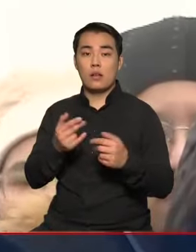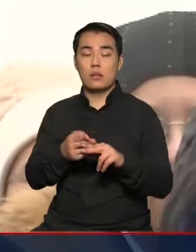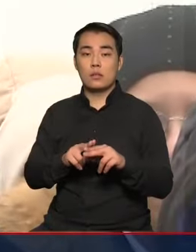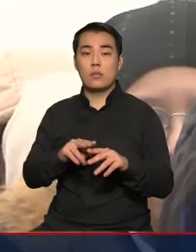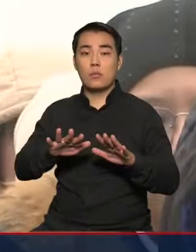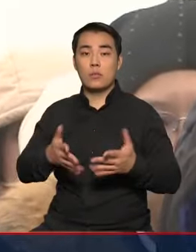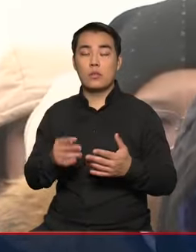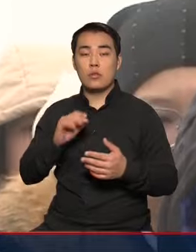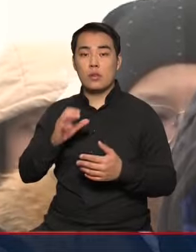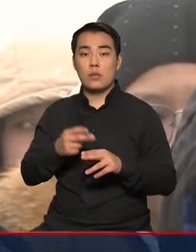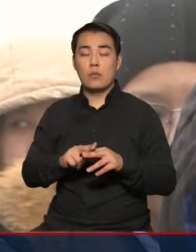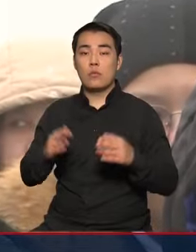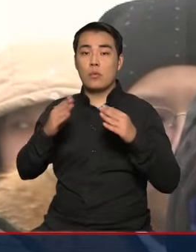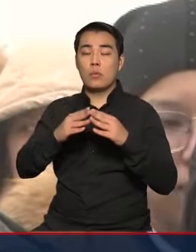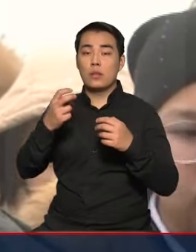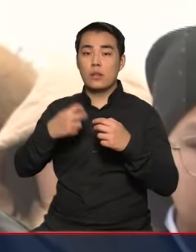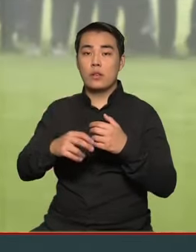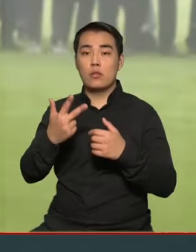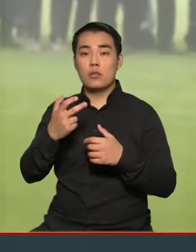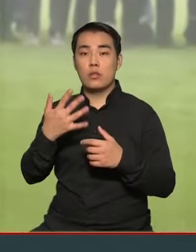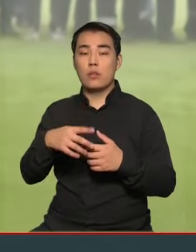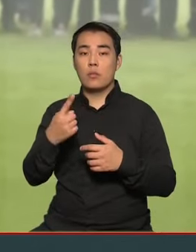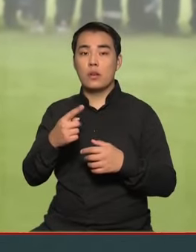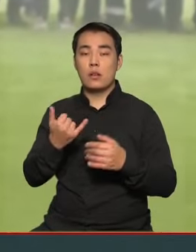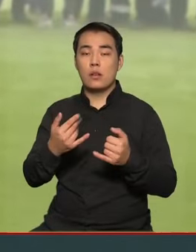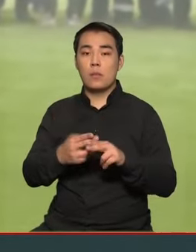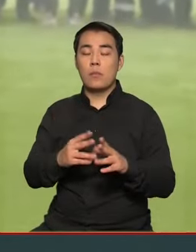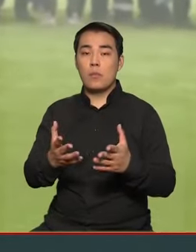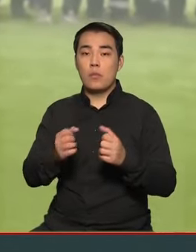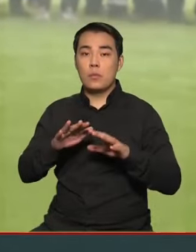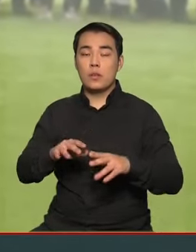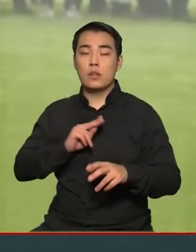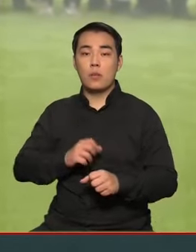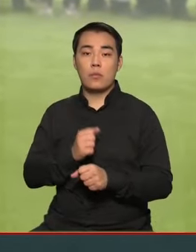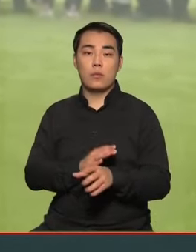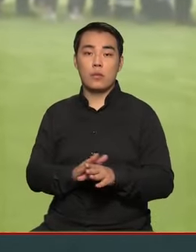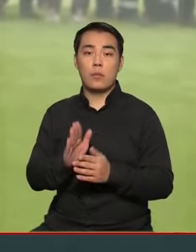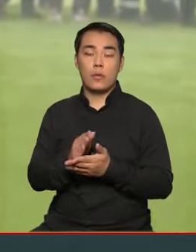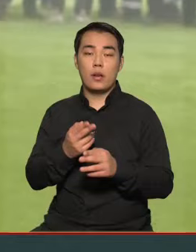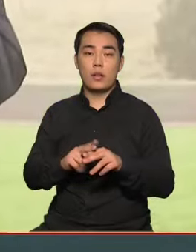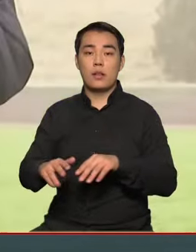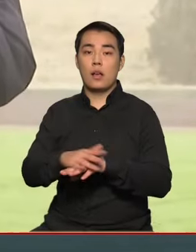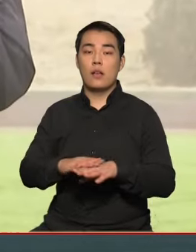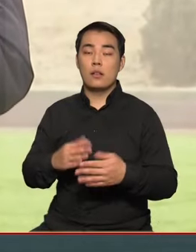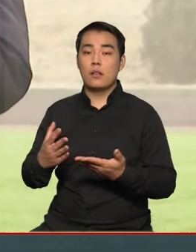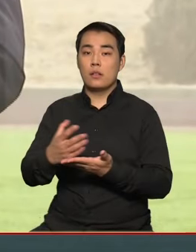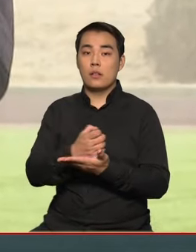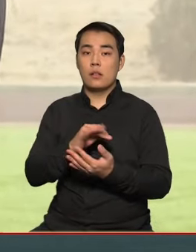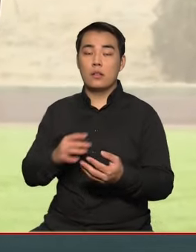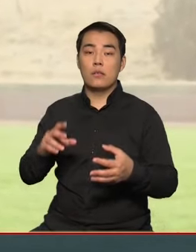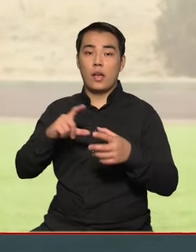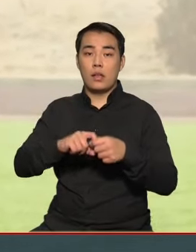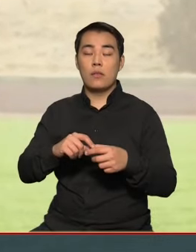болған жағдайда баспанасы қалған адамдар үшін 351 қабылдау пункті жұмыс істейді. Бұл орындар халықты жинауға,